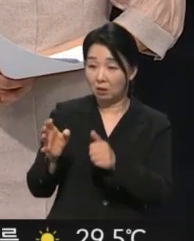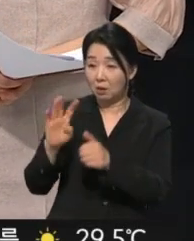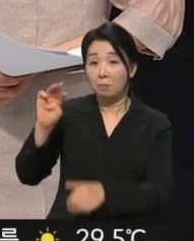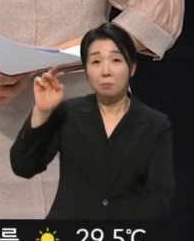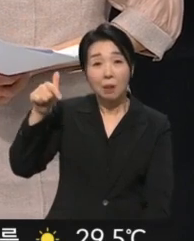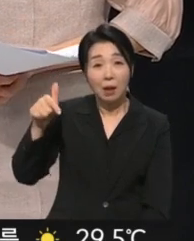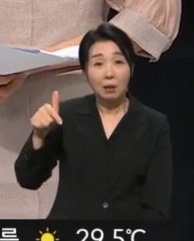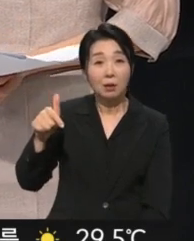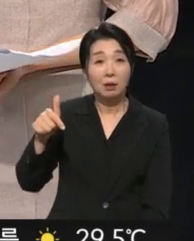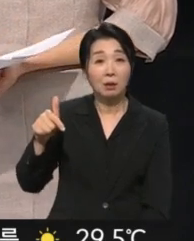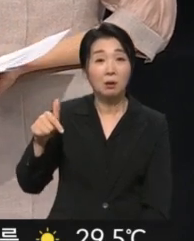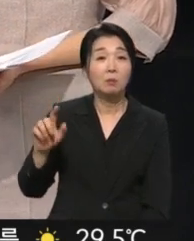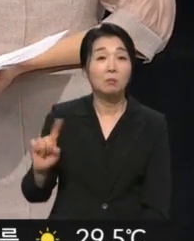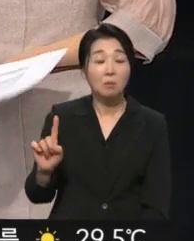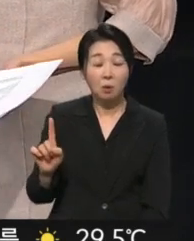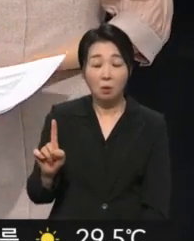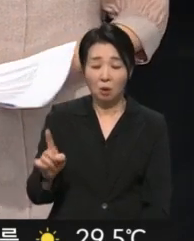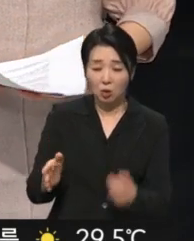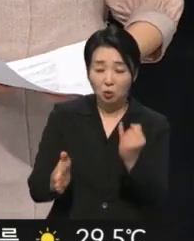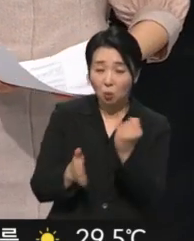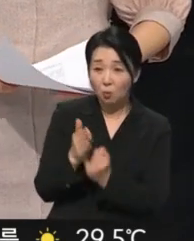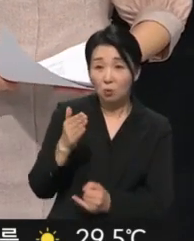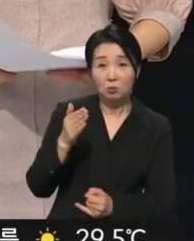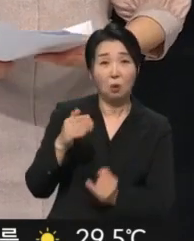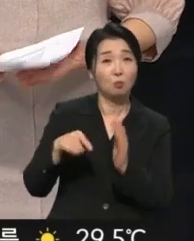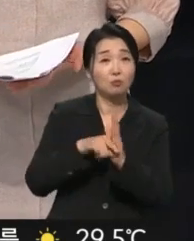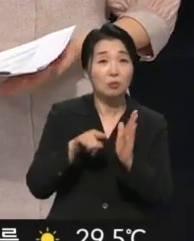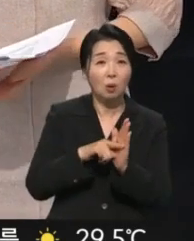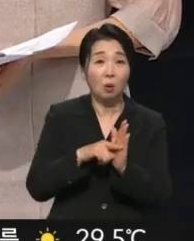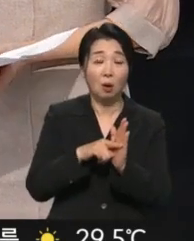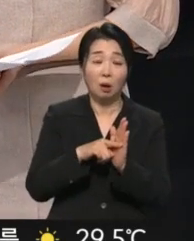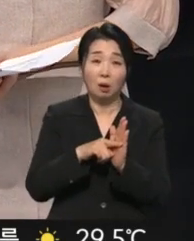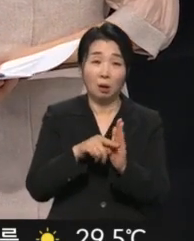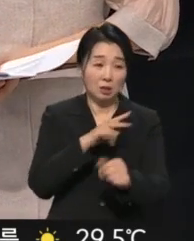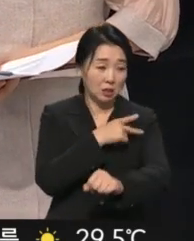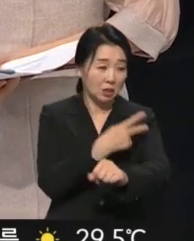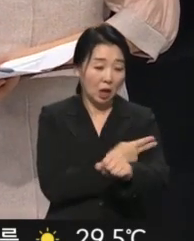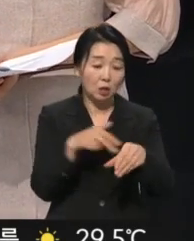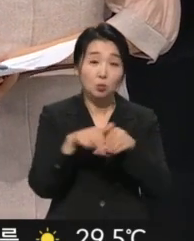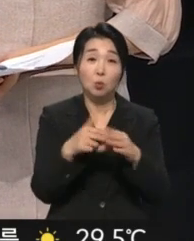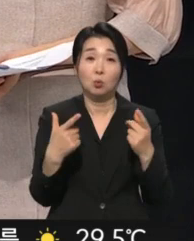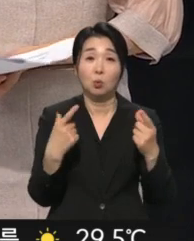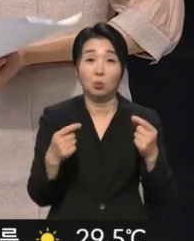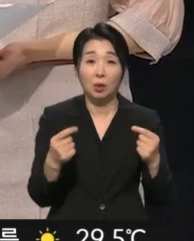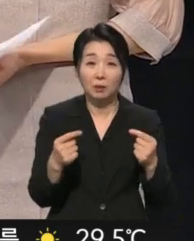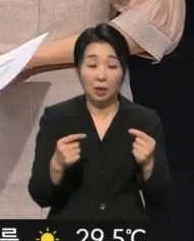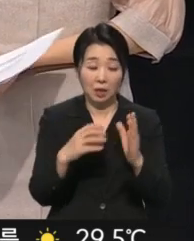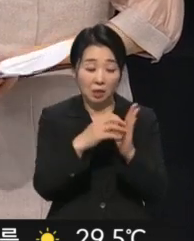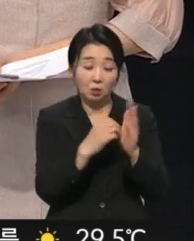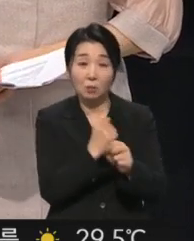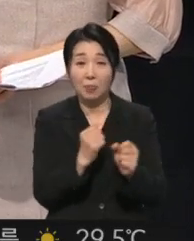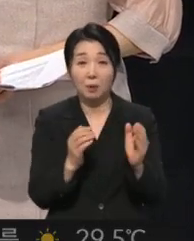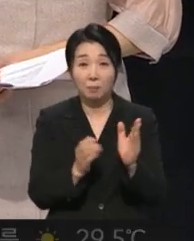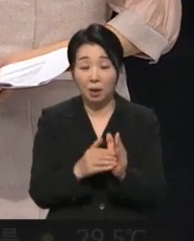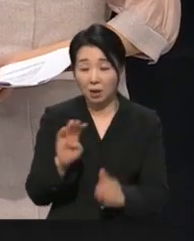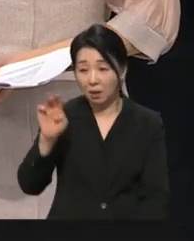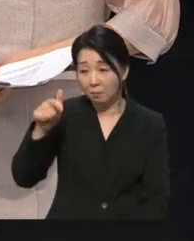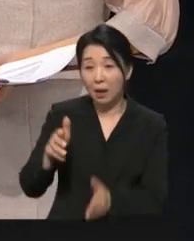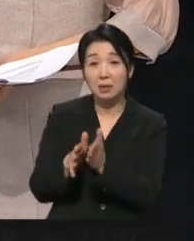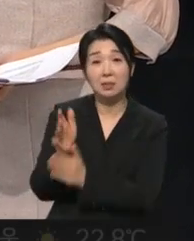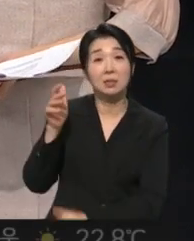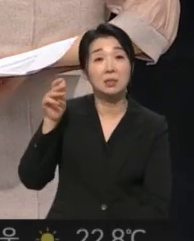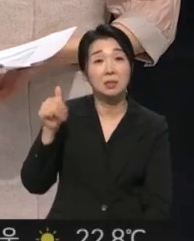사이비 종교 수준이라고 반발했습니다. 다큐를 만든다면 박 전 시장의 무책임한 행동과 잘못,